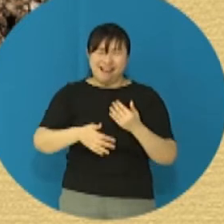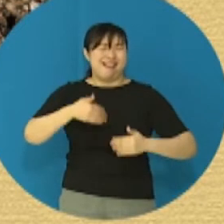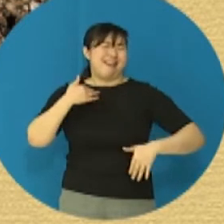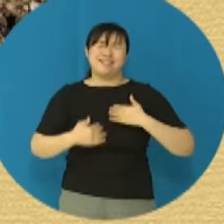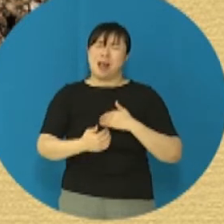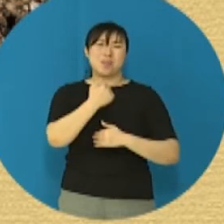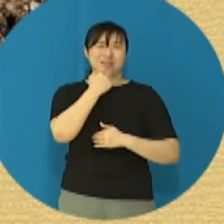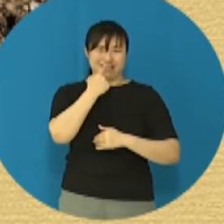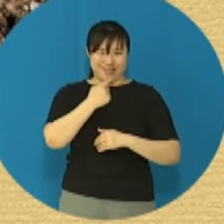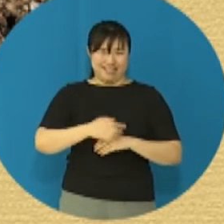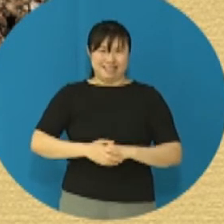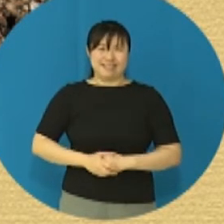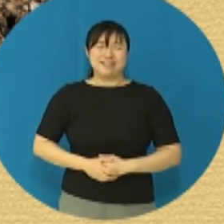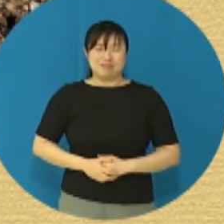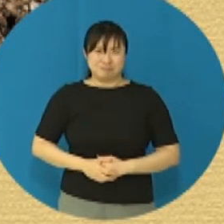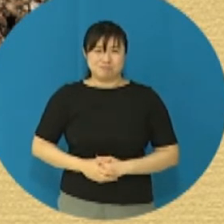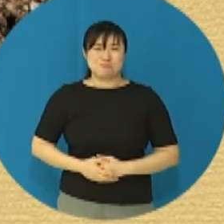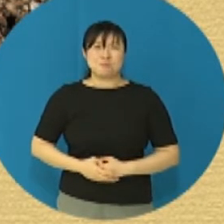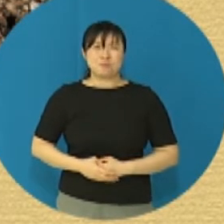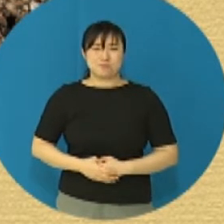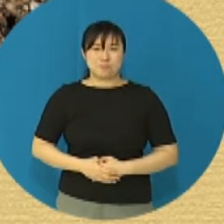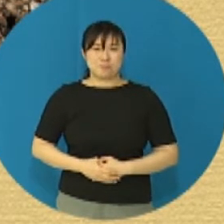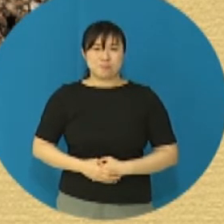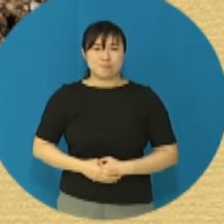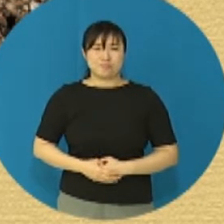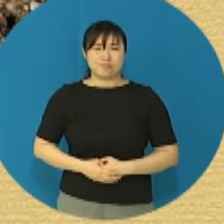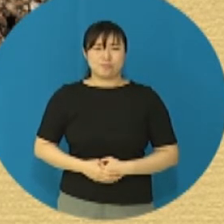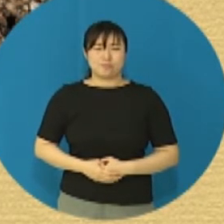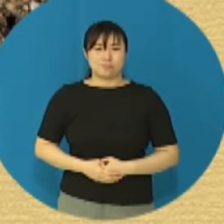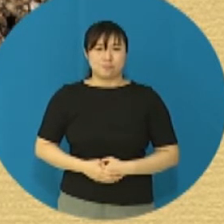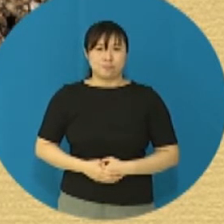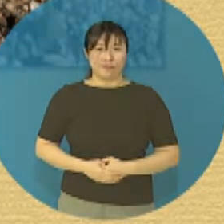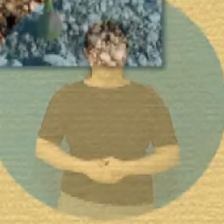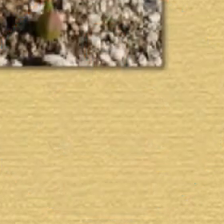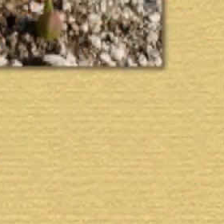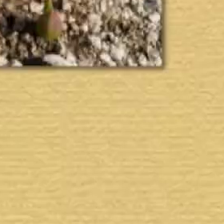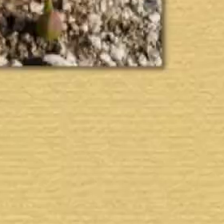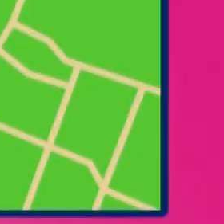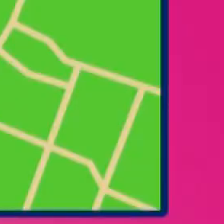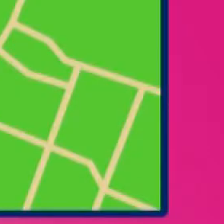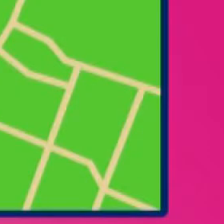今から春が待ち遠しいですね。 はい、